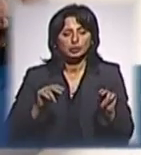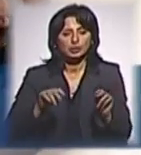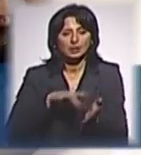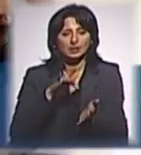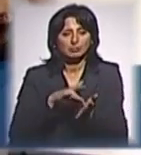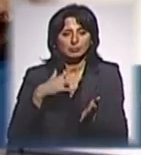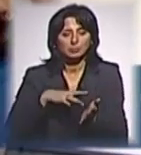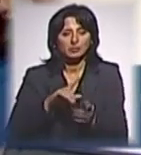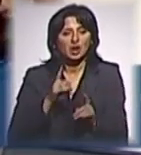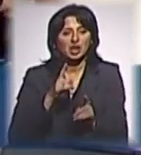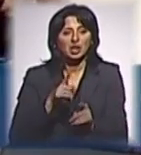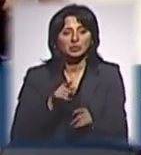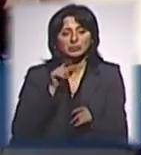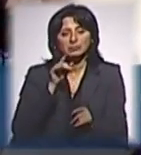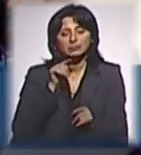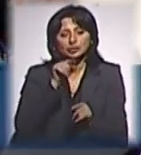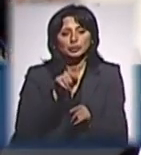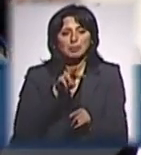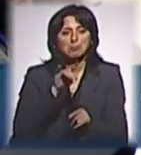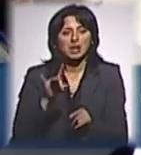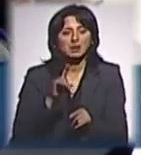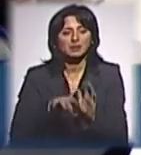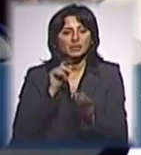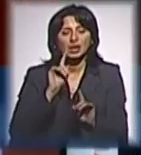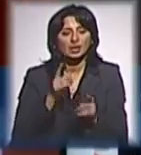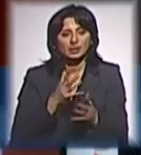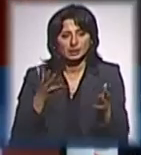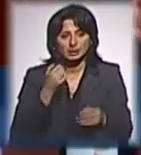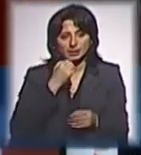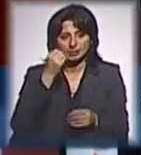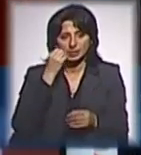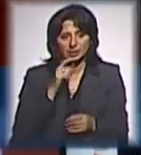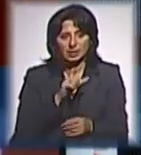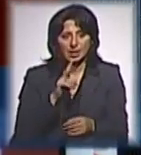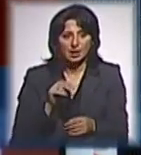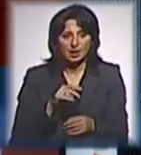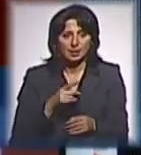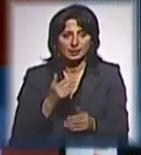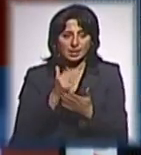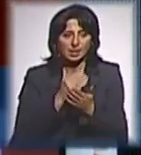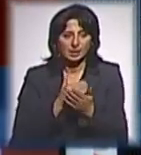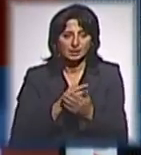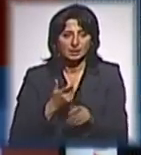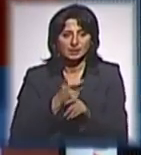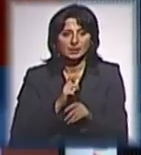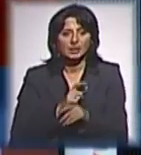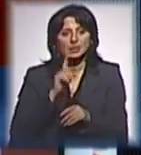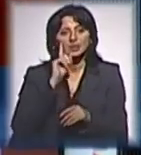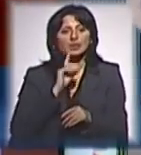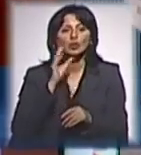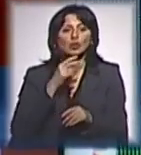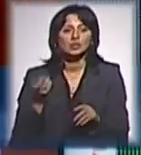თბილისელებს და რატომ უნდა აგიჩიონ თქვენ მერად? ძალიან დიდი მადლობა ეკა გადაცემისათვის. ძალიან სასიამოვნო არის,